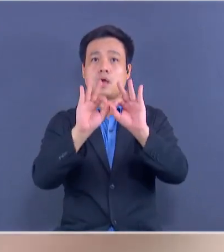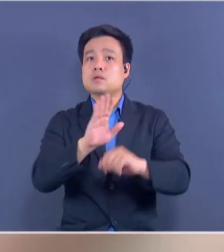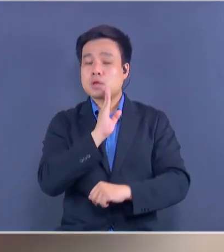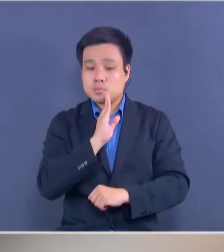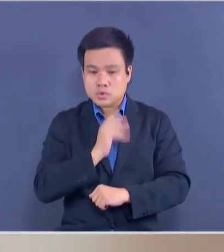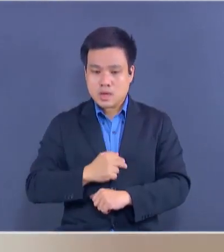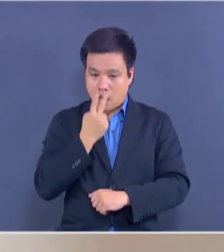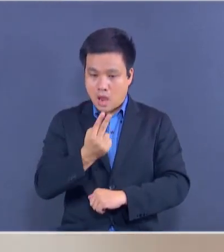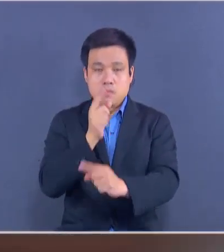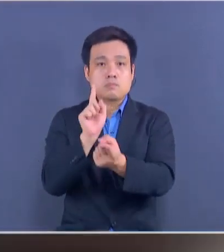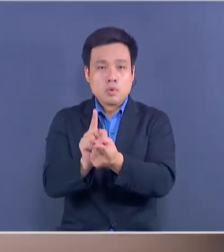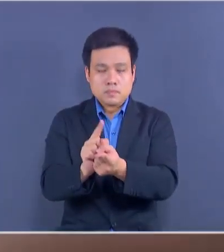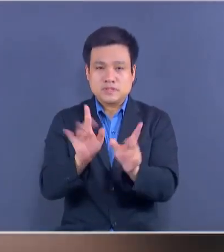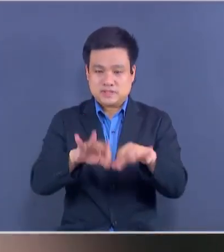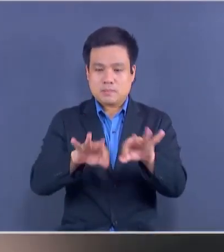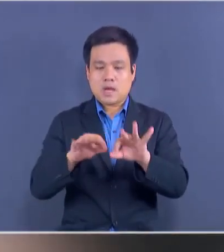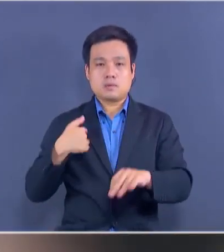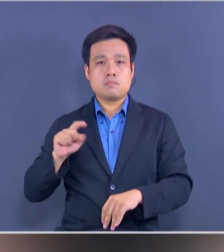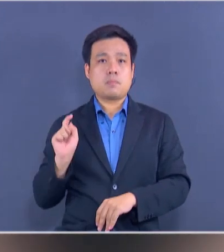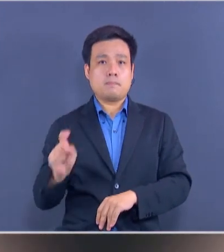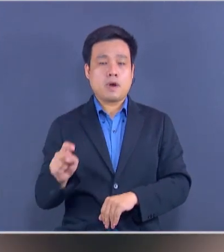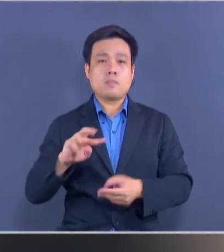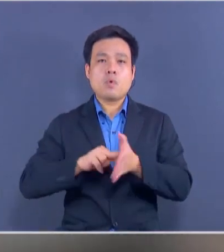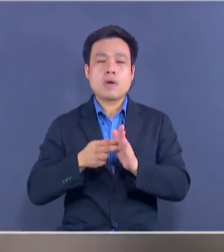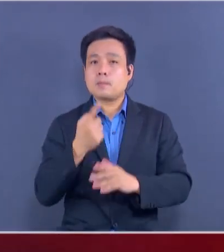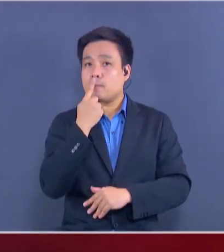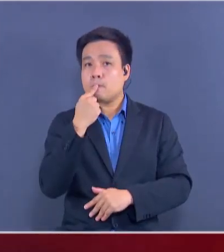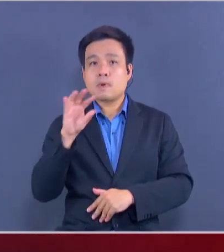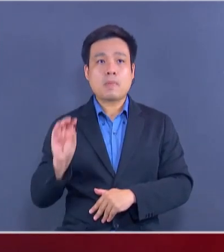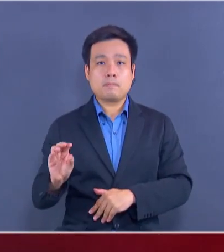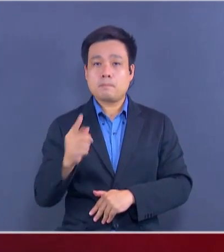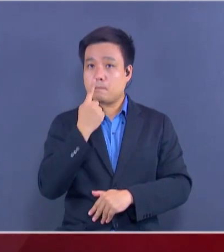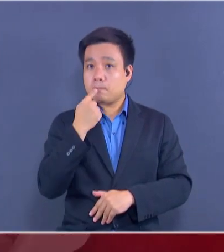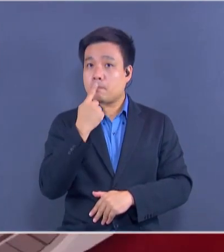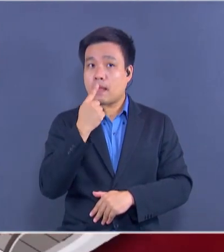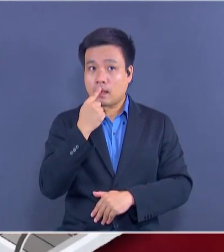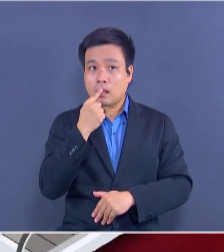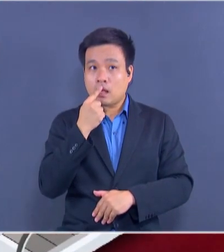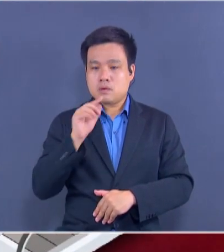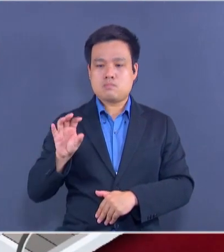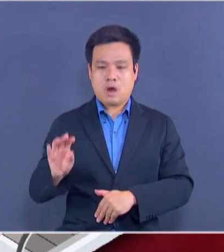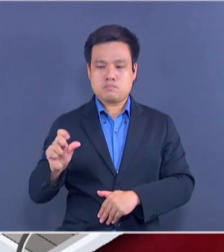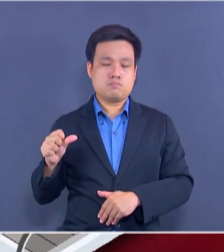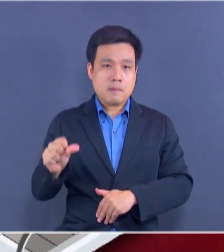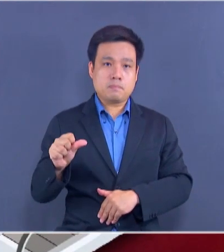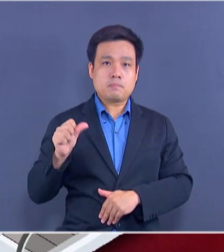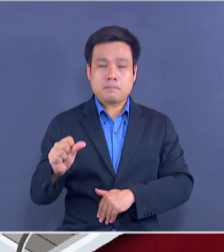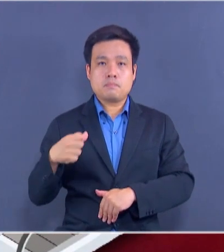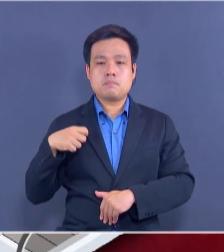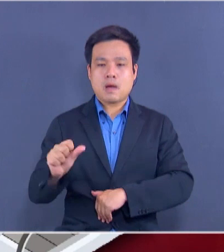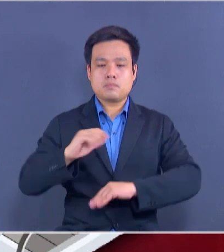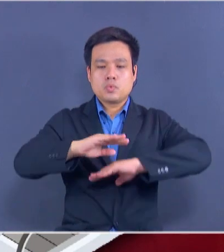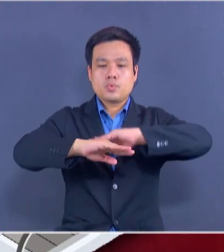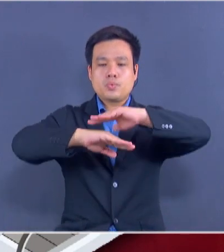การณ์ถ้าเราเจอแบบนี้กดเลยค่ะปุ่มที่เขาเรียกว่า e-stop มันจะเป็นปุ่มสีแดงอยู่ข้างๆเลยค่ะปุ่ม e-stop กดปุ๊บหยุ